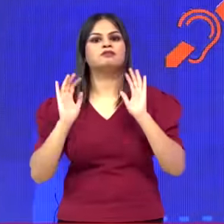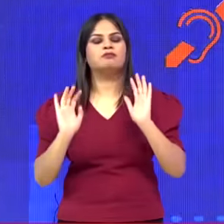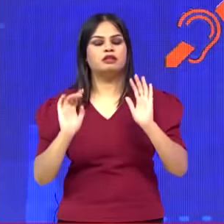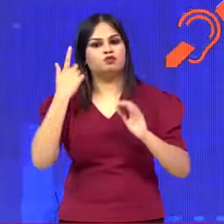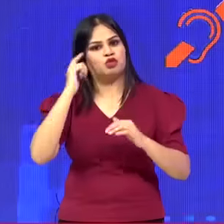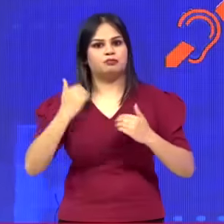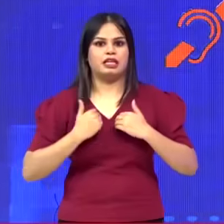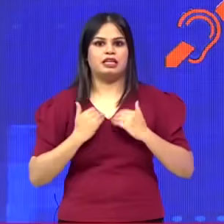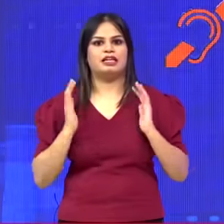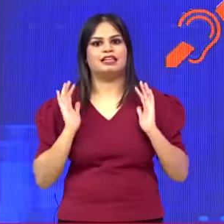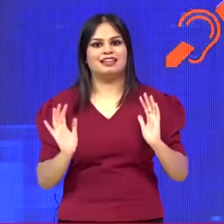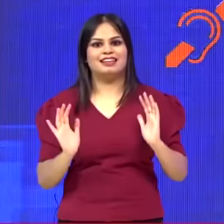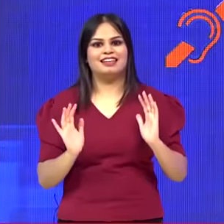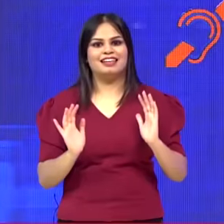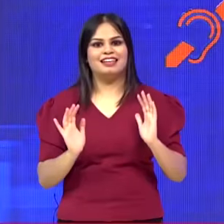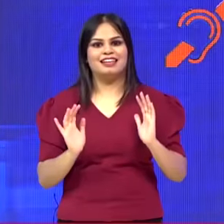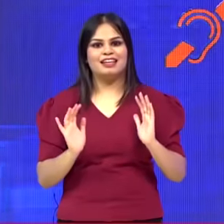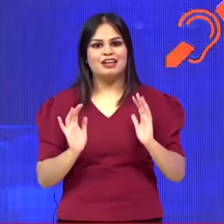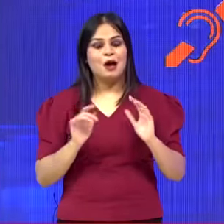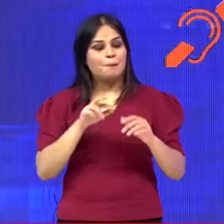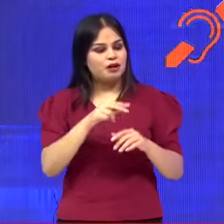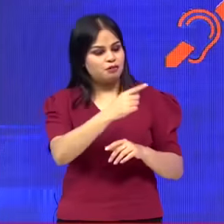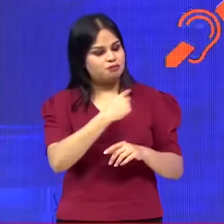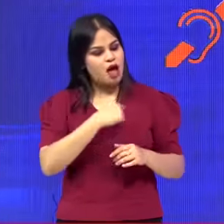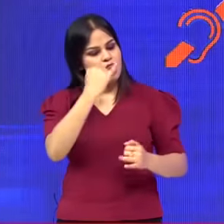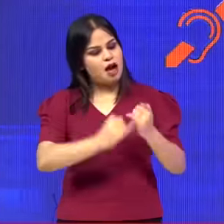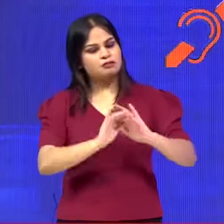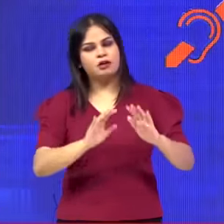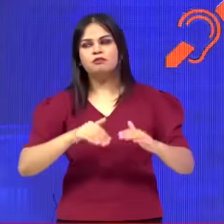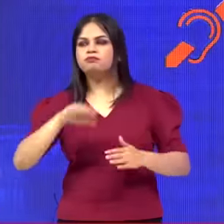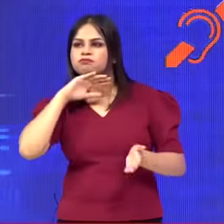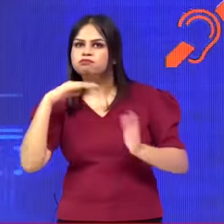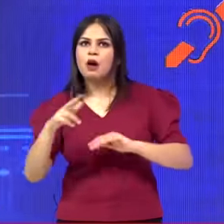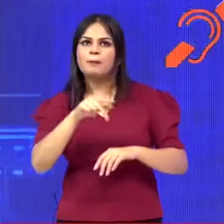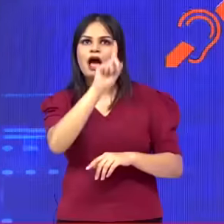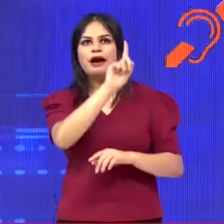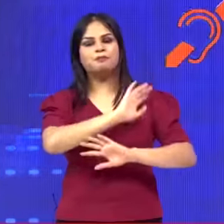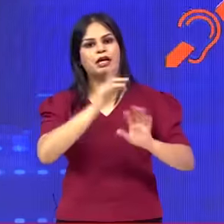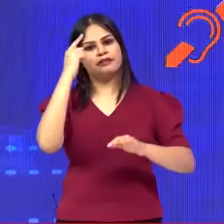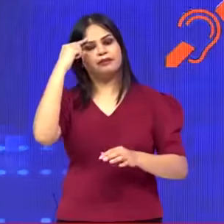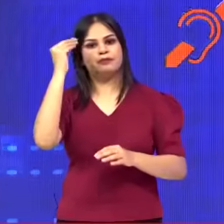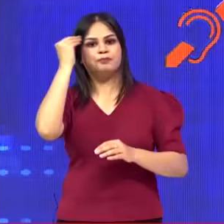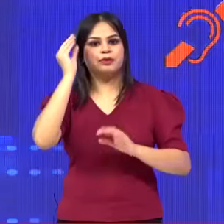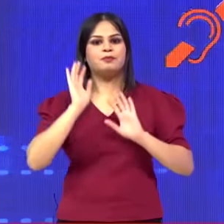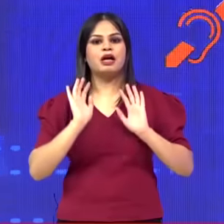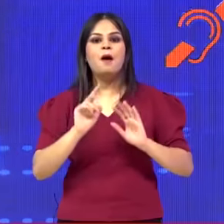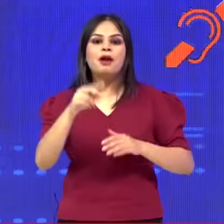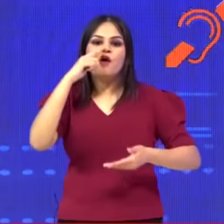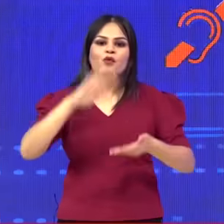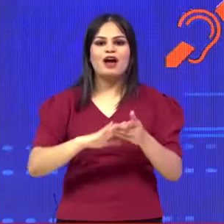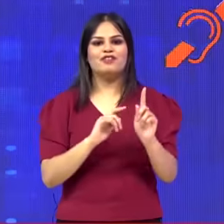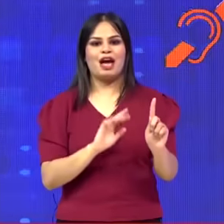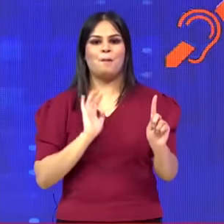लिए. एक होना चाहिए और वो ख़त्म. वैसे मतलब एक बीबी होना